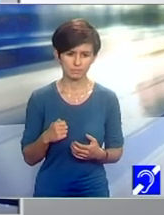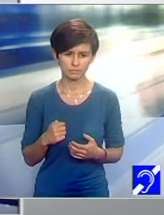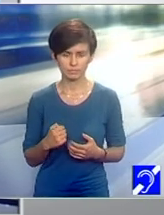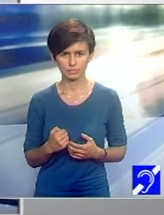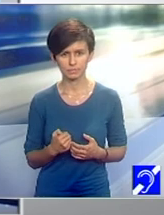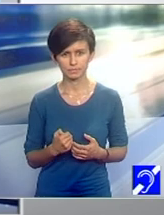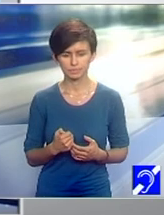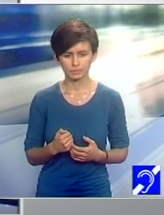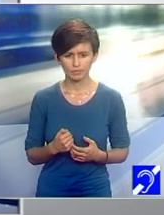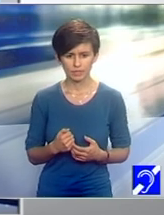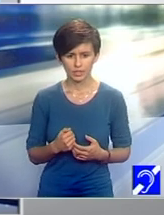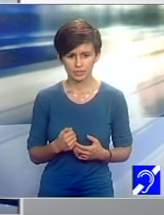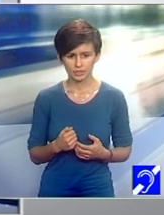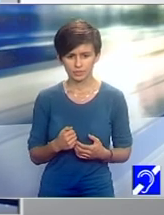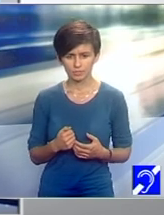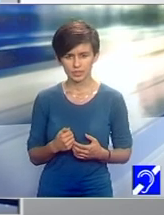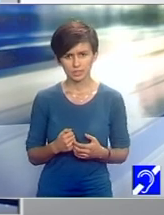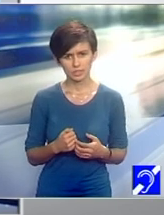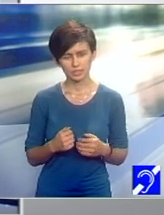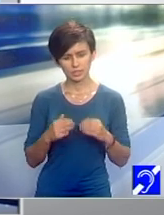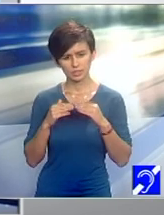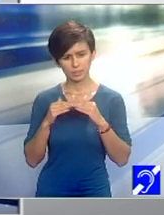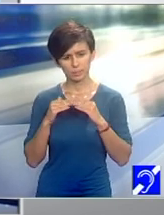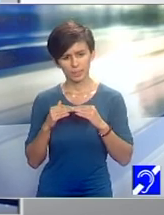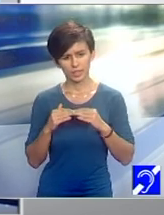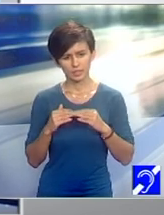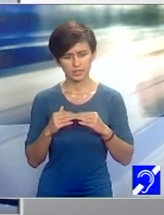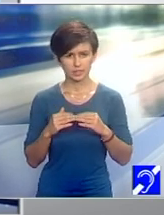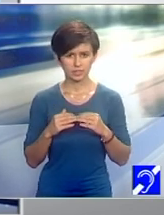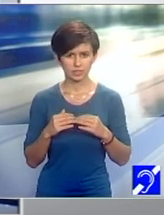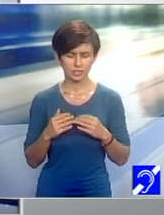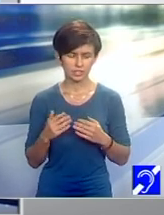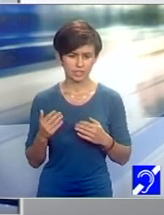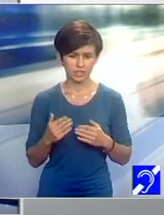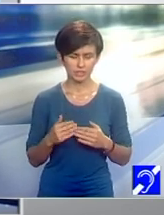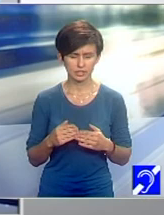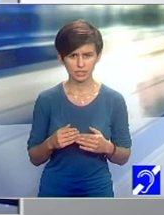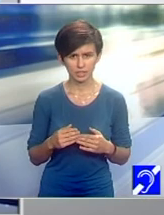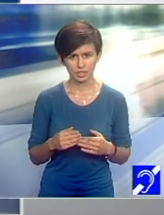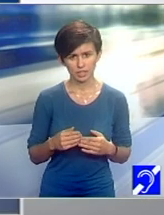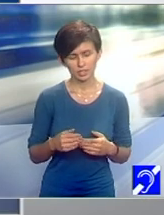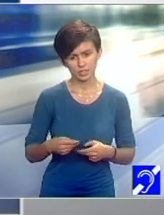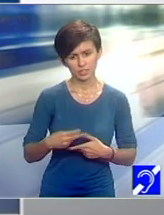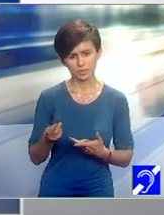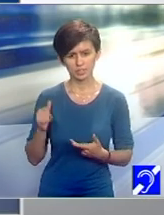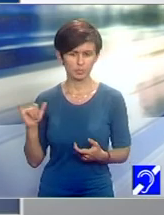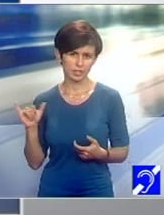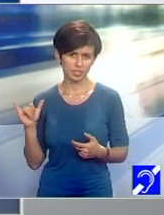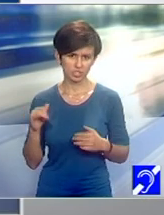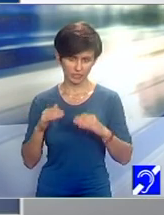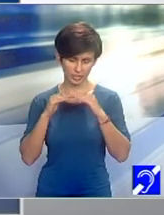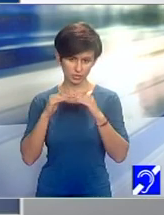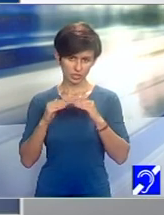mai inferioară, să succede cineva într-o clasă sau într-o poziție mai